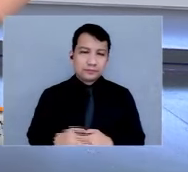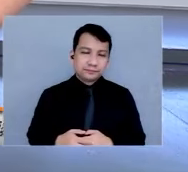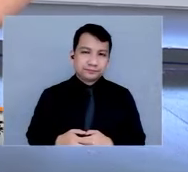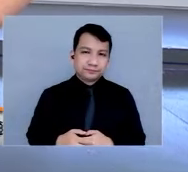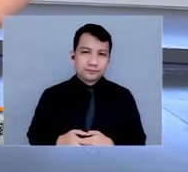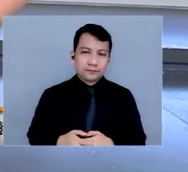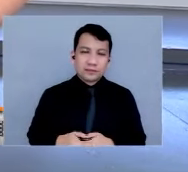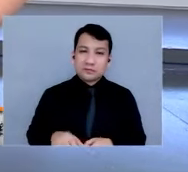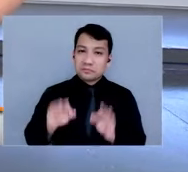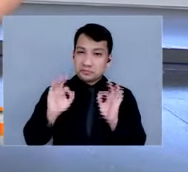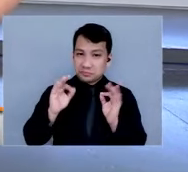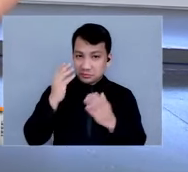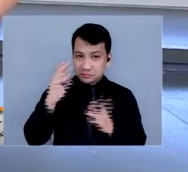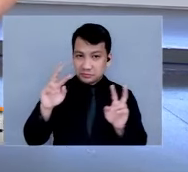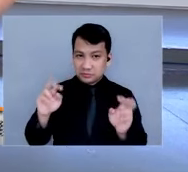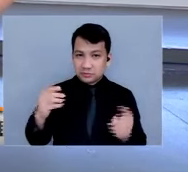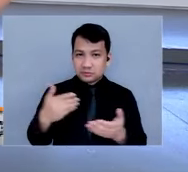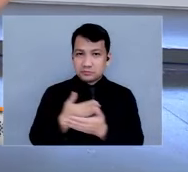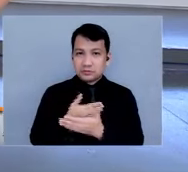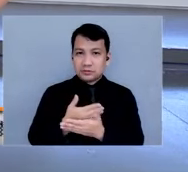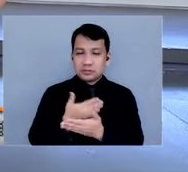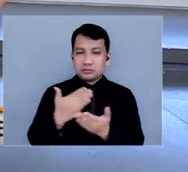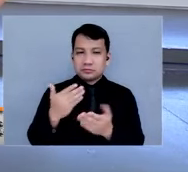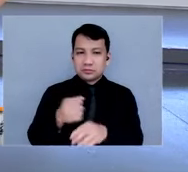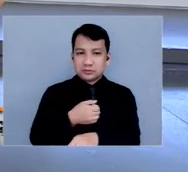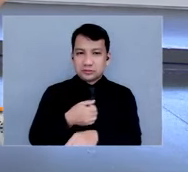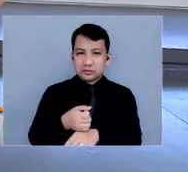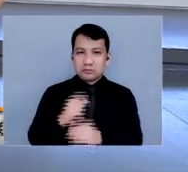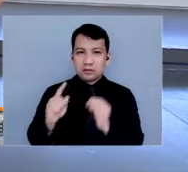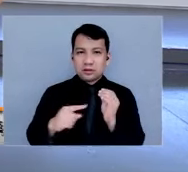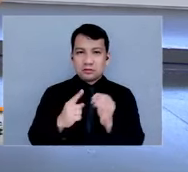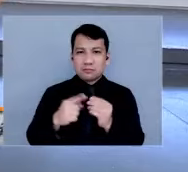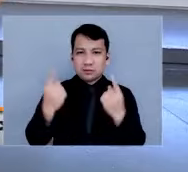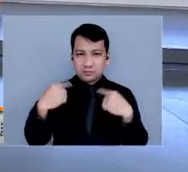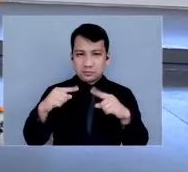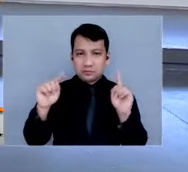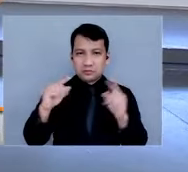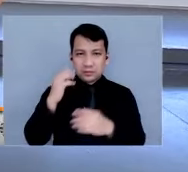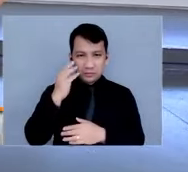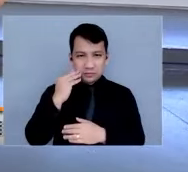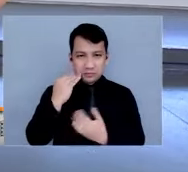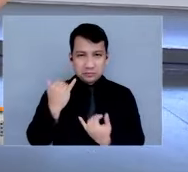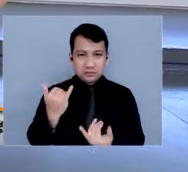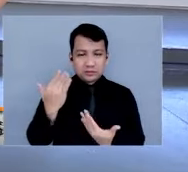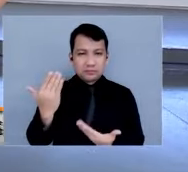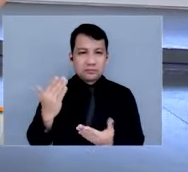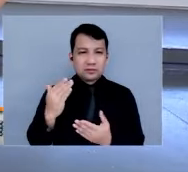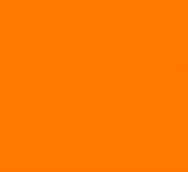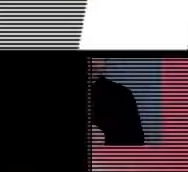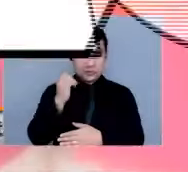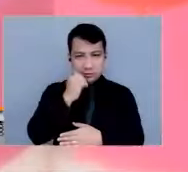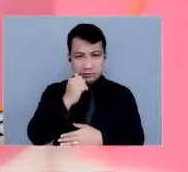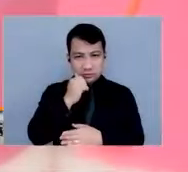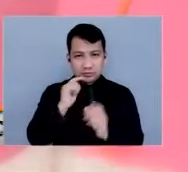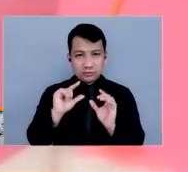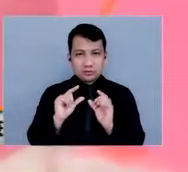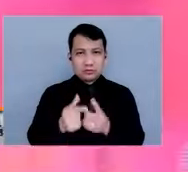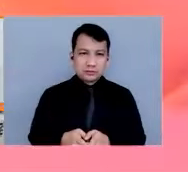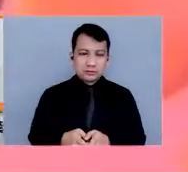Perfect! Ang title ng bagong kanta ng BINI para sa success na naranasan ngayon ng Nation's Girl Group.